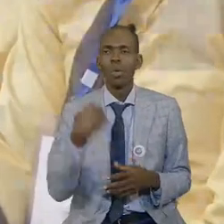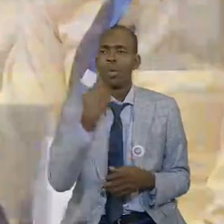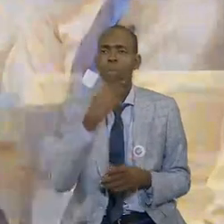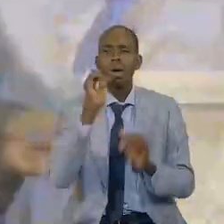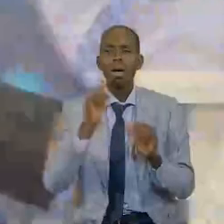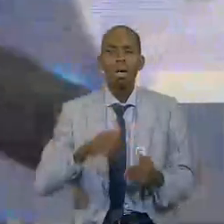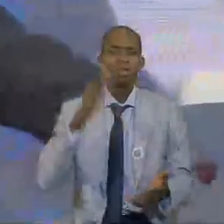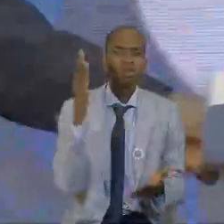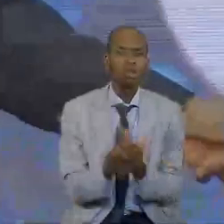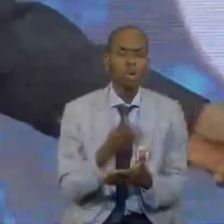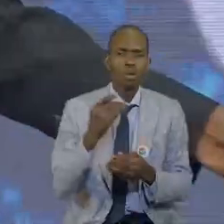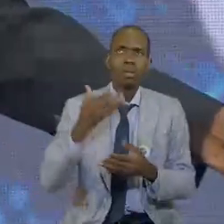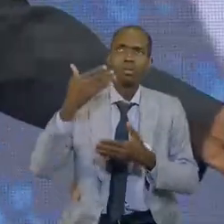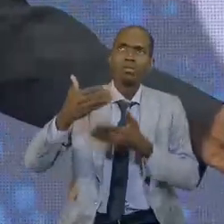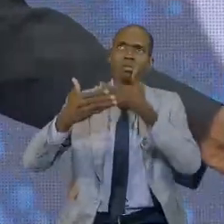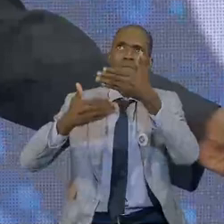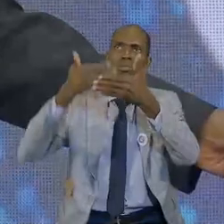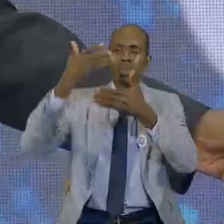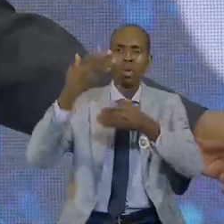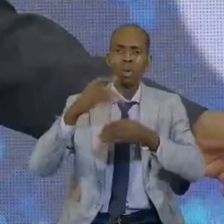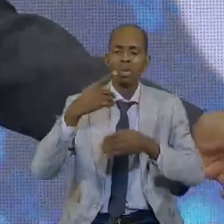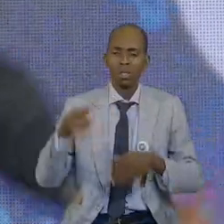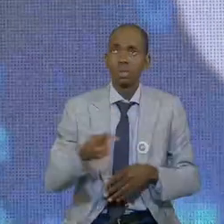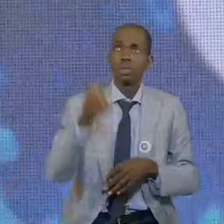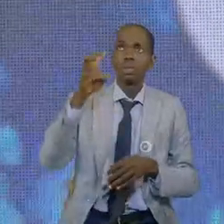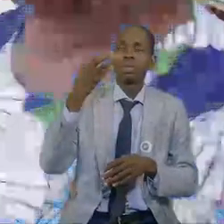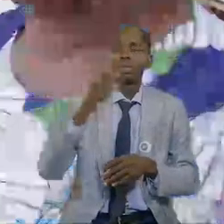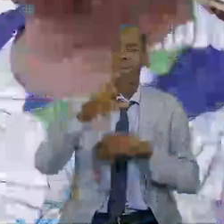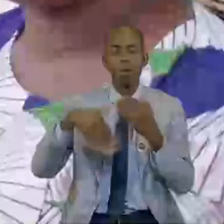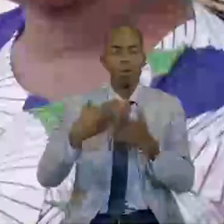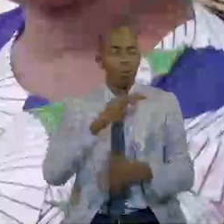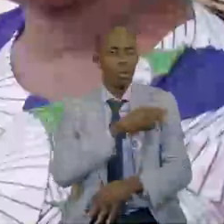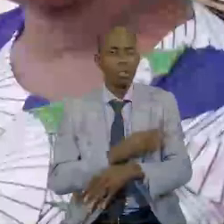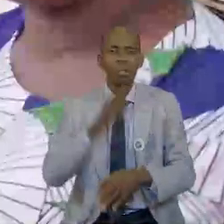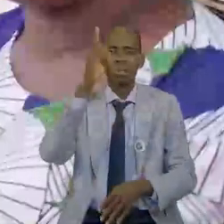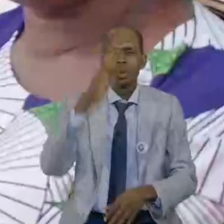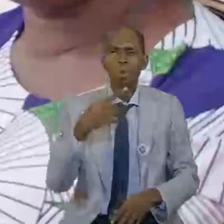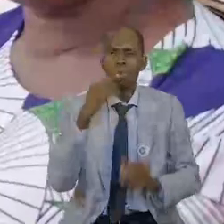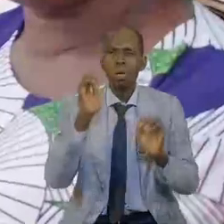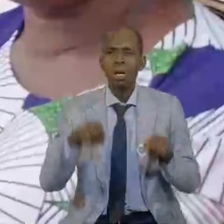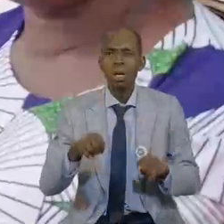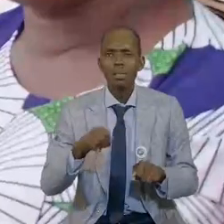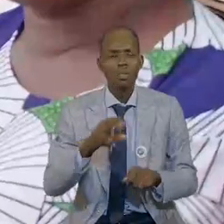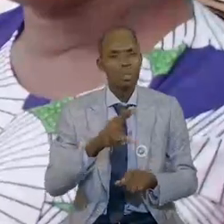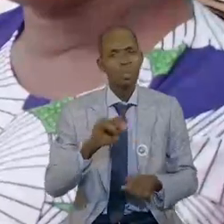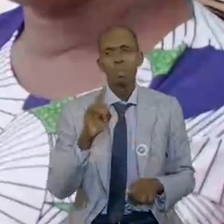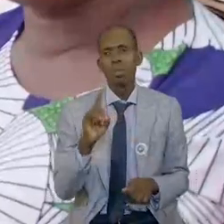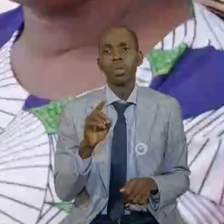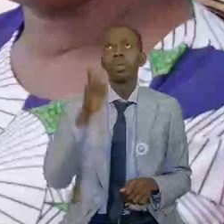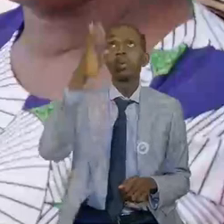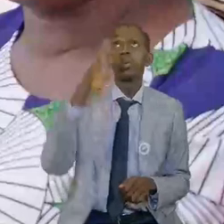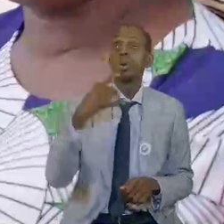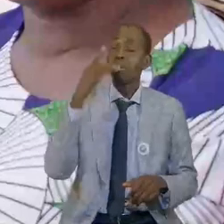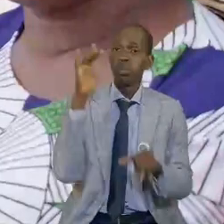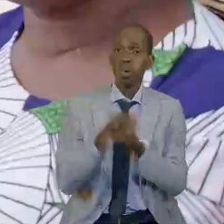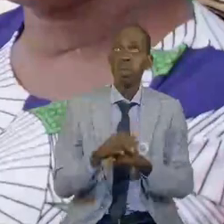the progress and the journey of the Almighty. Qui peut empêcher le progrès et la marche du Dieu Tout-Puissant? Said, I will go with you. Dieu dit,